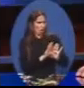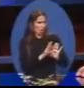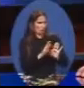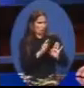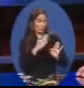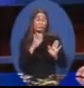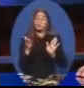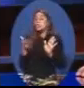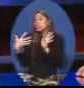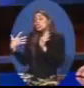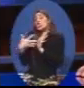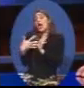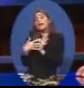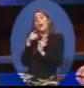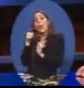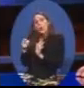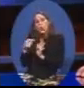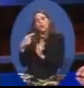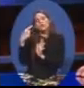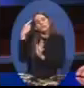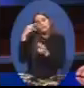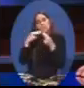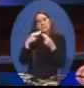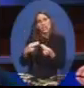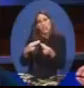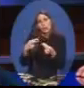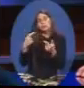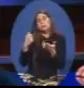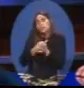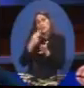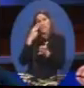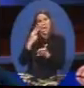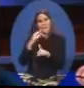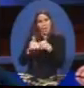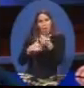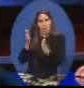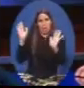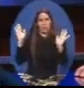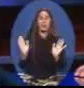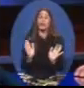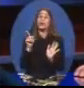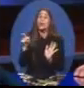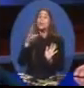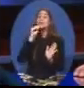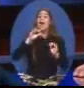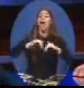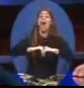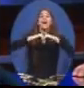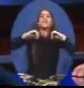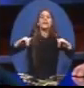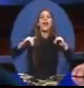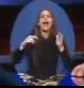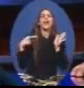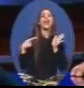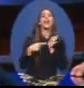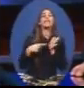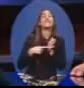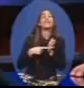פעם, שיחקרו אותו, ואחרי שיגיעו למסקנות של החקירה, אנחנו יודעים. אבל מה שהוא דיבר על הפרדה,